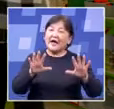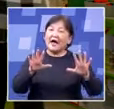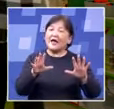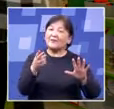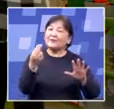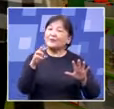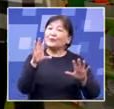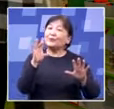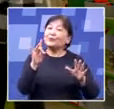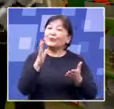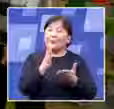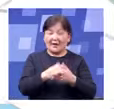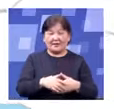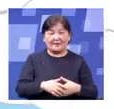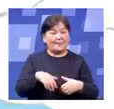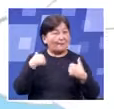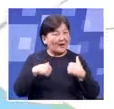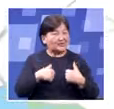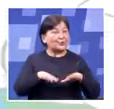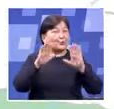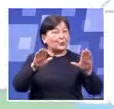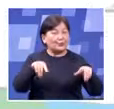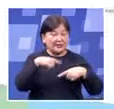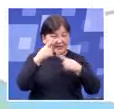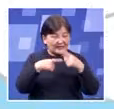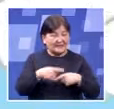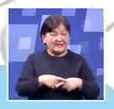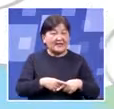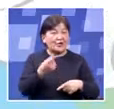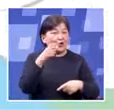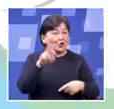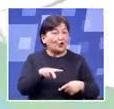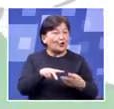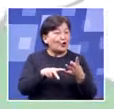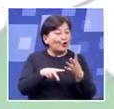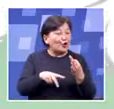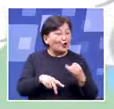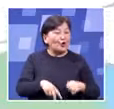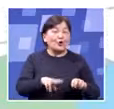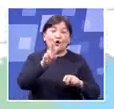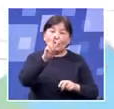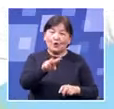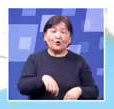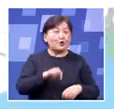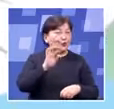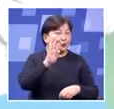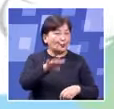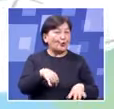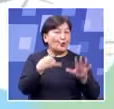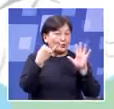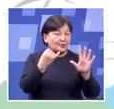14 гардаг бахна. Багш нь хүүхдүүдээснэр амьдтыг хөлийнхин тоогоор бүлгэлсэн байна.